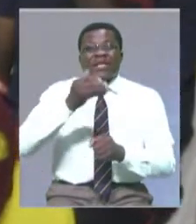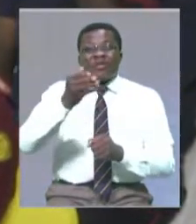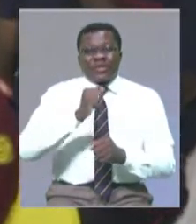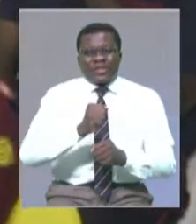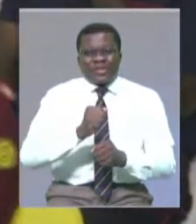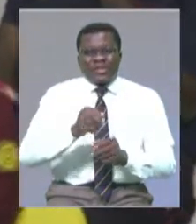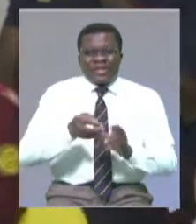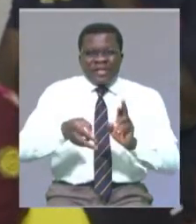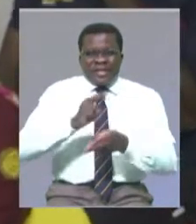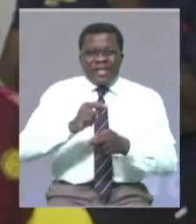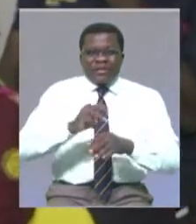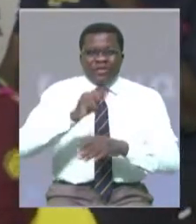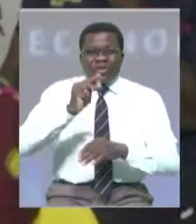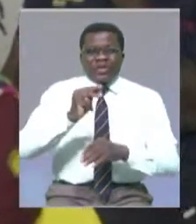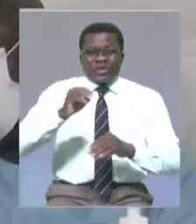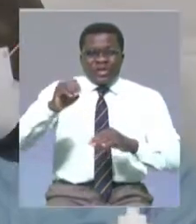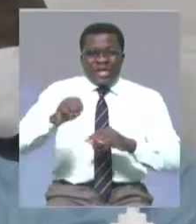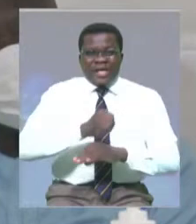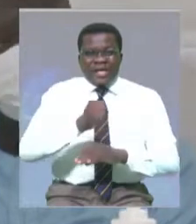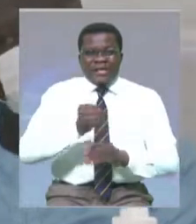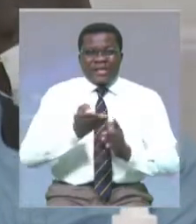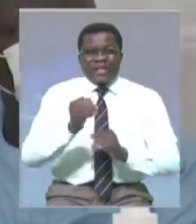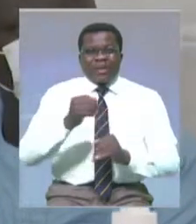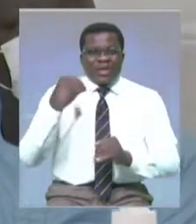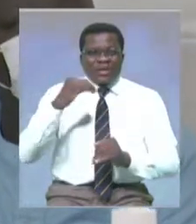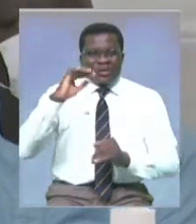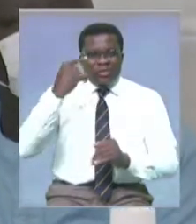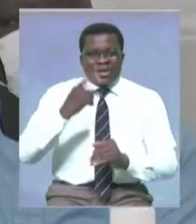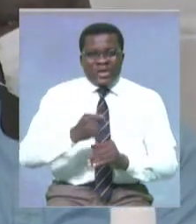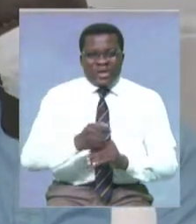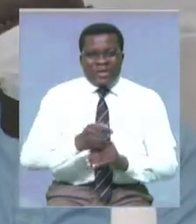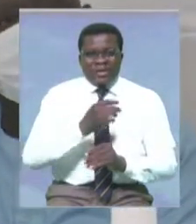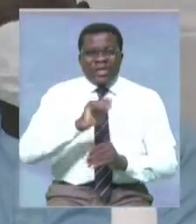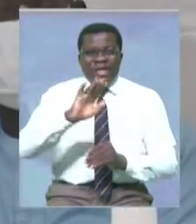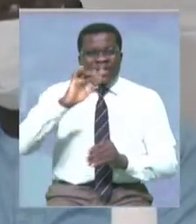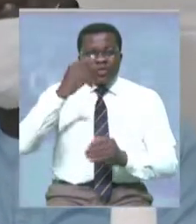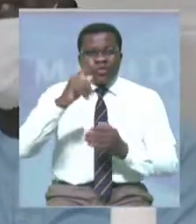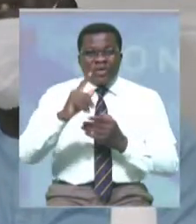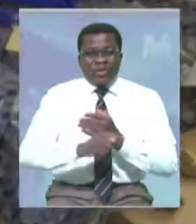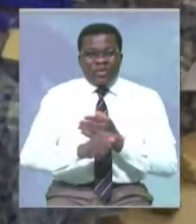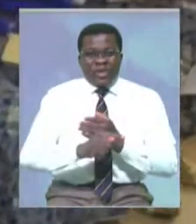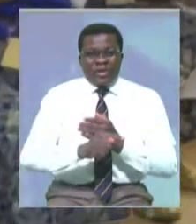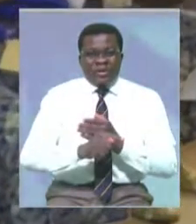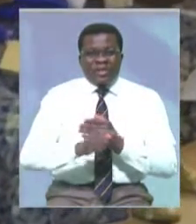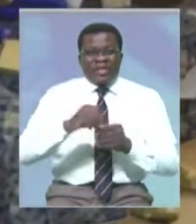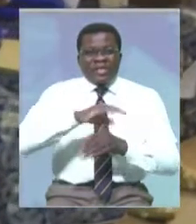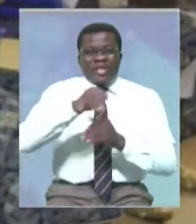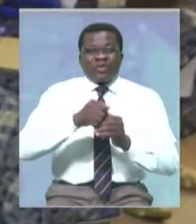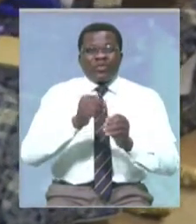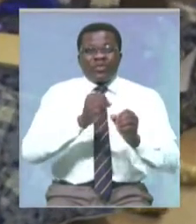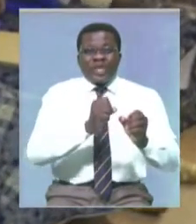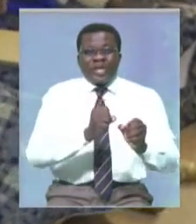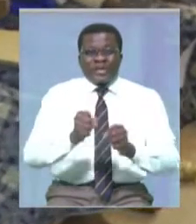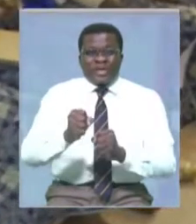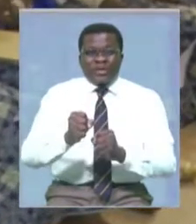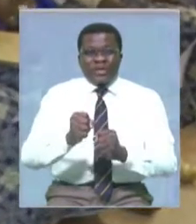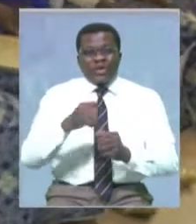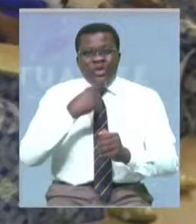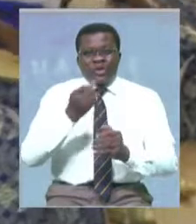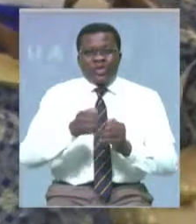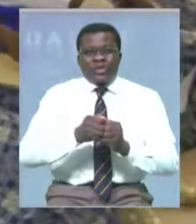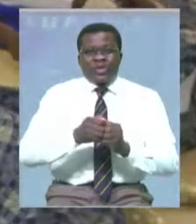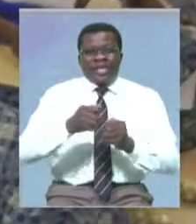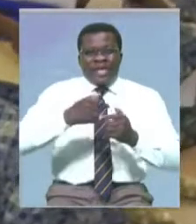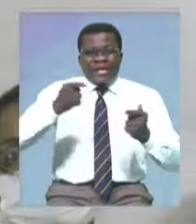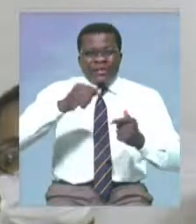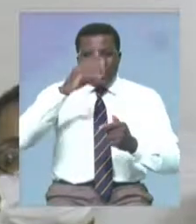Des réformes majeures sont engagées par le chef de l'État et son gouvernement dans tous les secteurs. J'exprime à ces grands